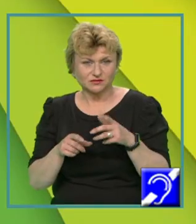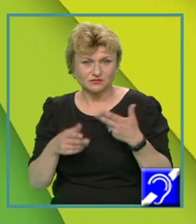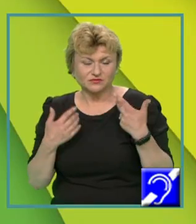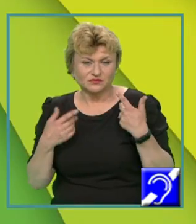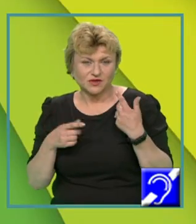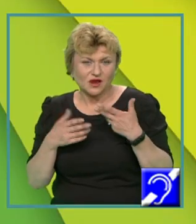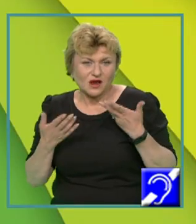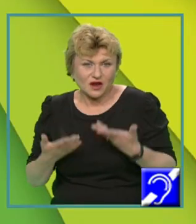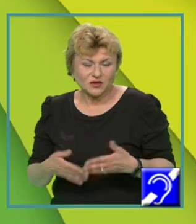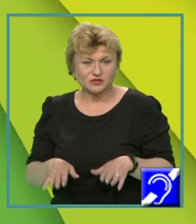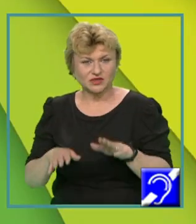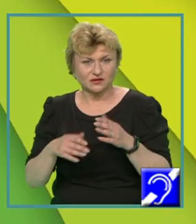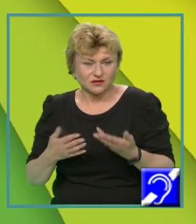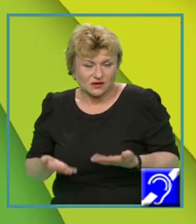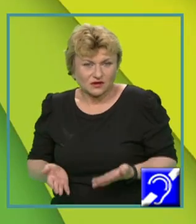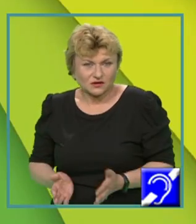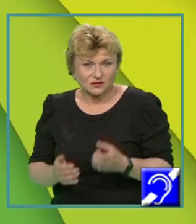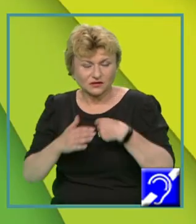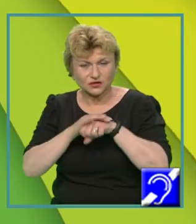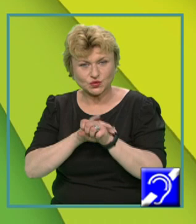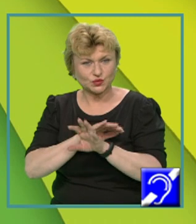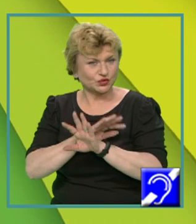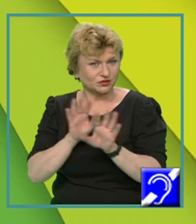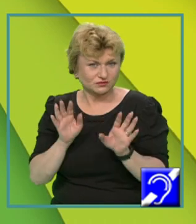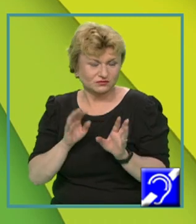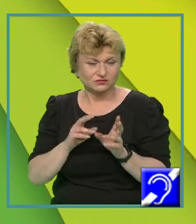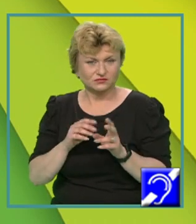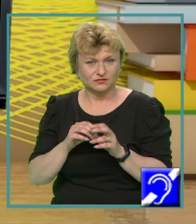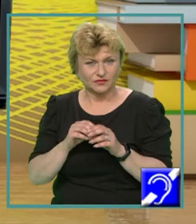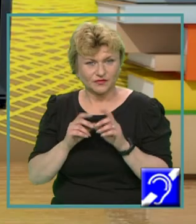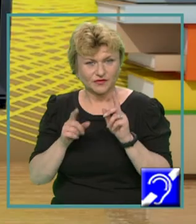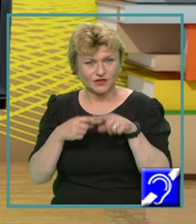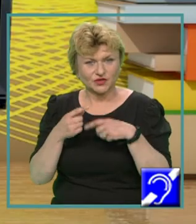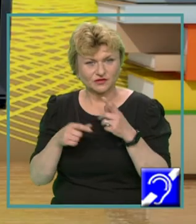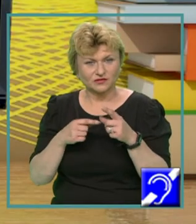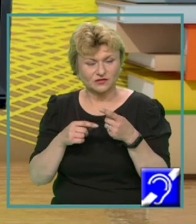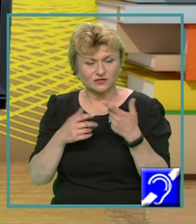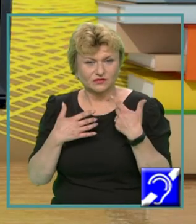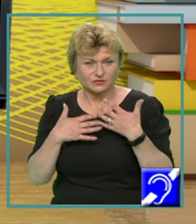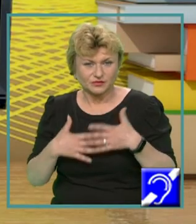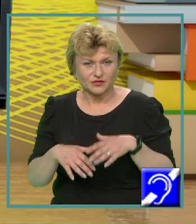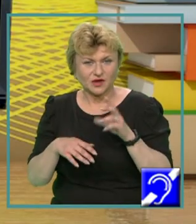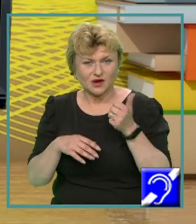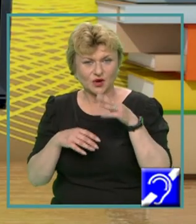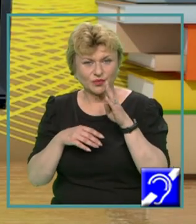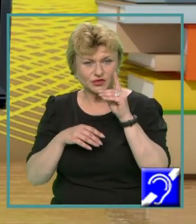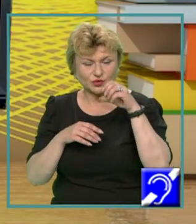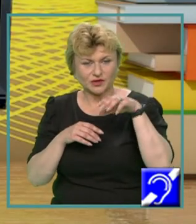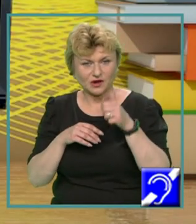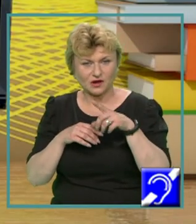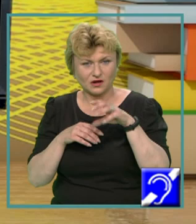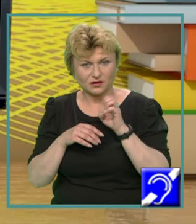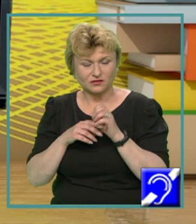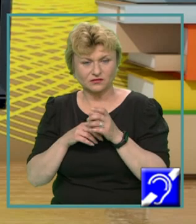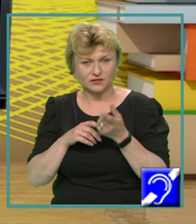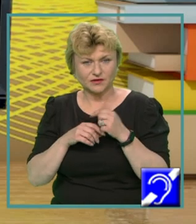din uter prin contracția mușchilor netezei uterului și a mușchilor abdominali. Și ne amintim de hormonul